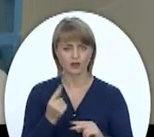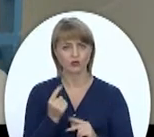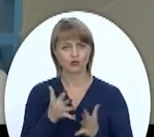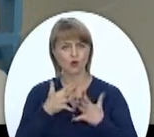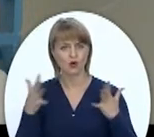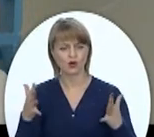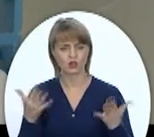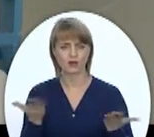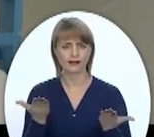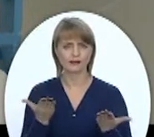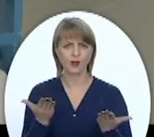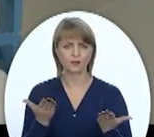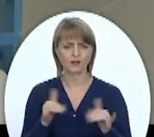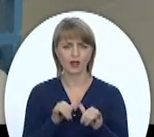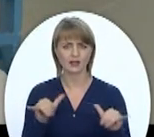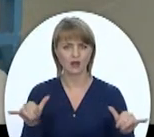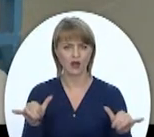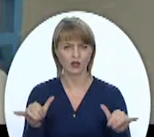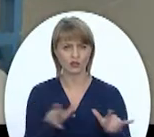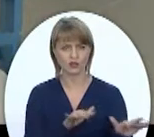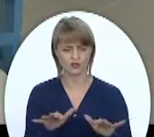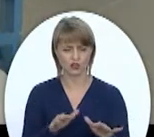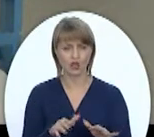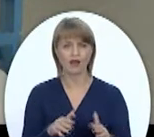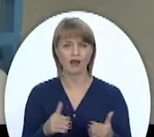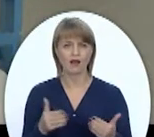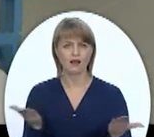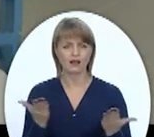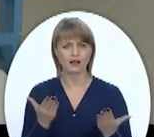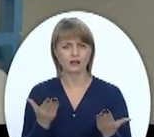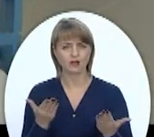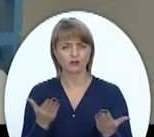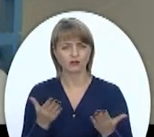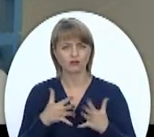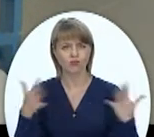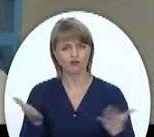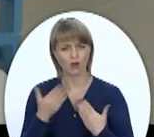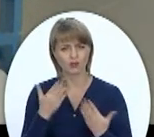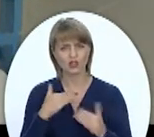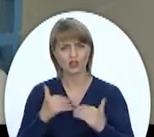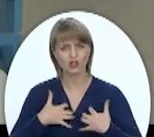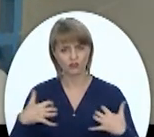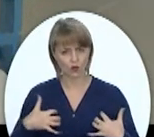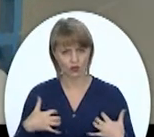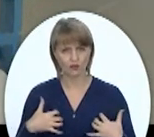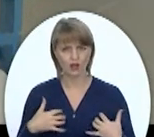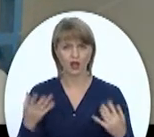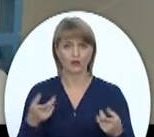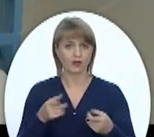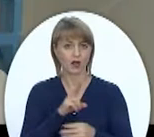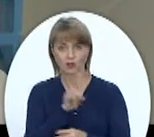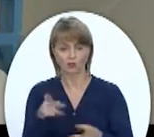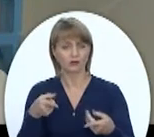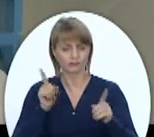больше каких-то развивающих вещей, чуть больше, возможно, общения с животными. Некоторым прямо общение с животными на самом